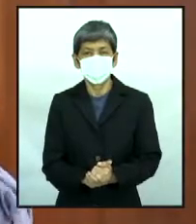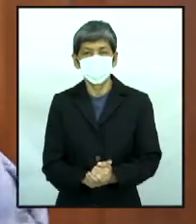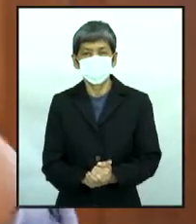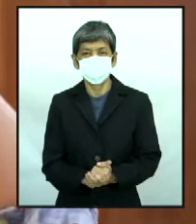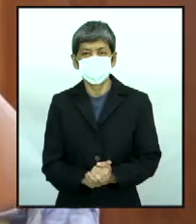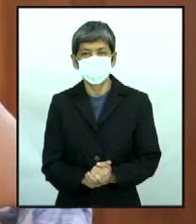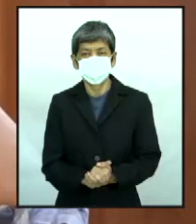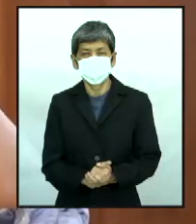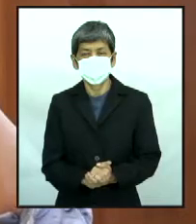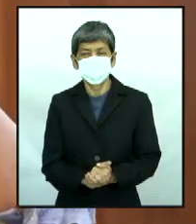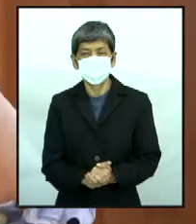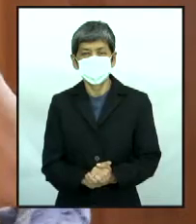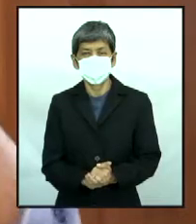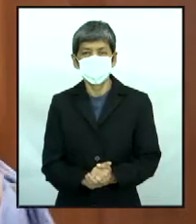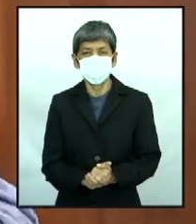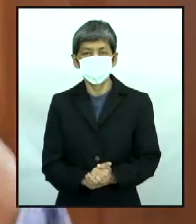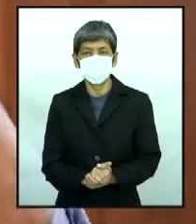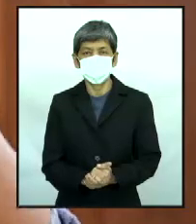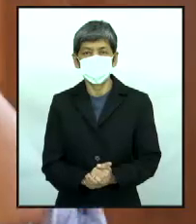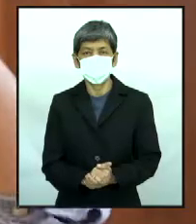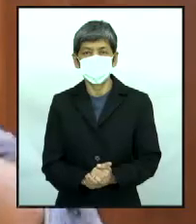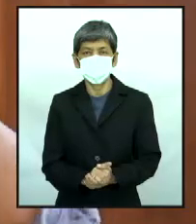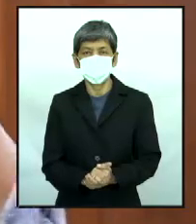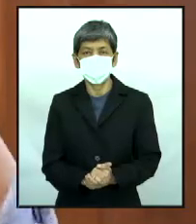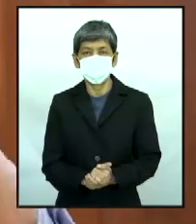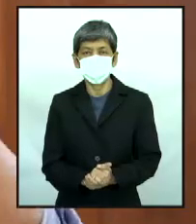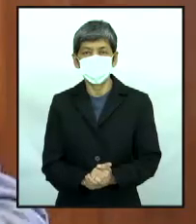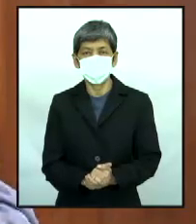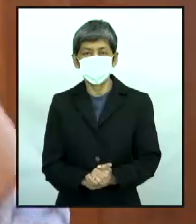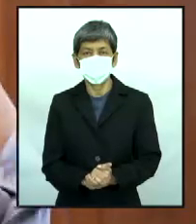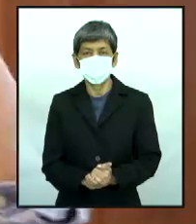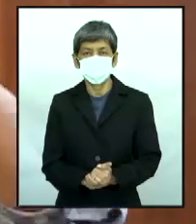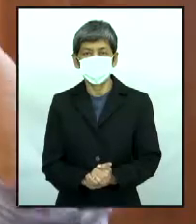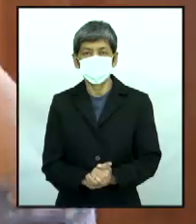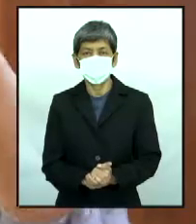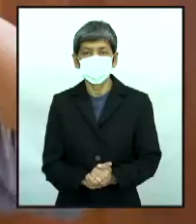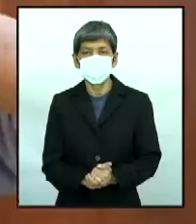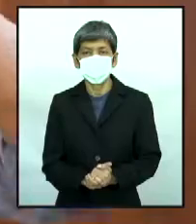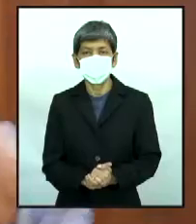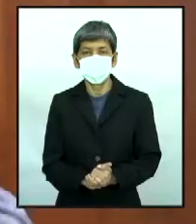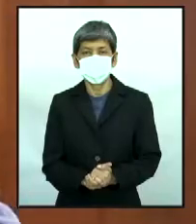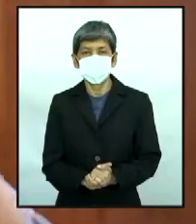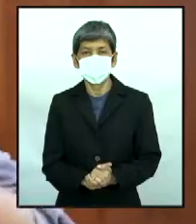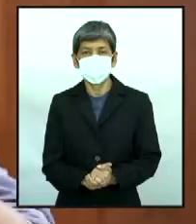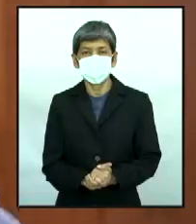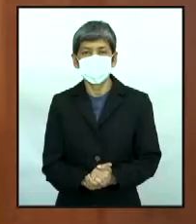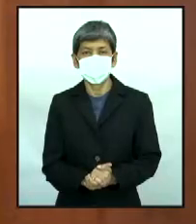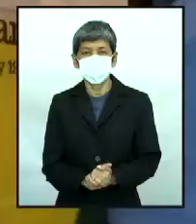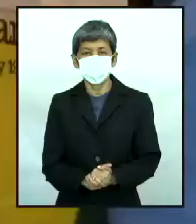ที่อื่นแต่คิดว่าน่าจะมีปัญหาในการทำงานผมเลยตกลงใจว่าผมจะทำ